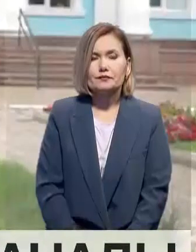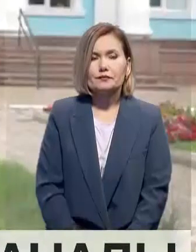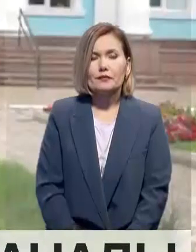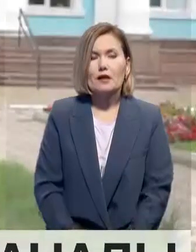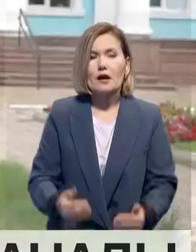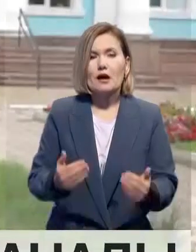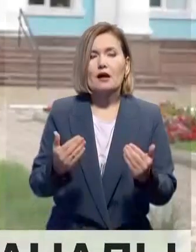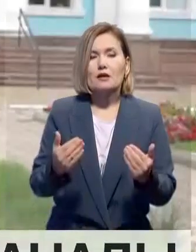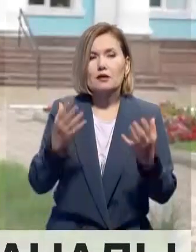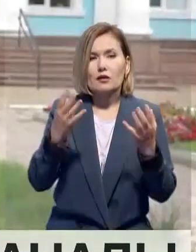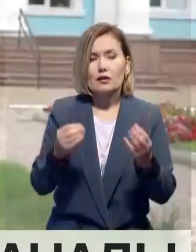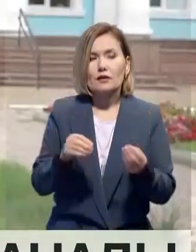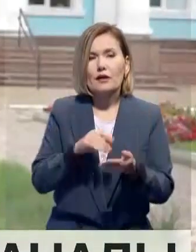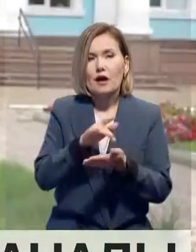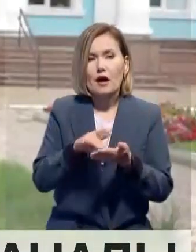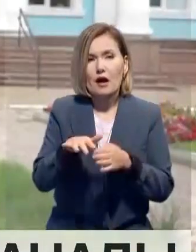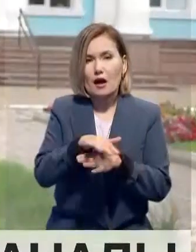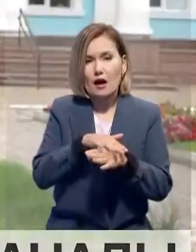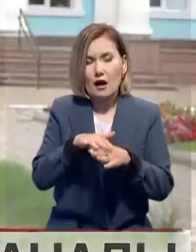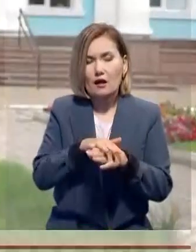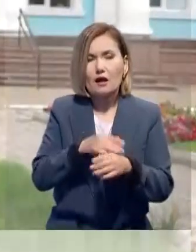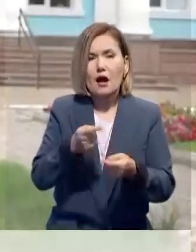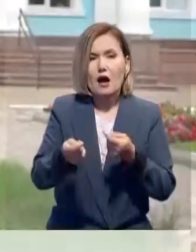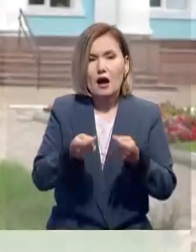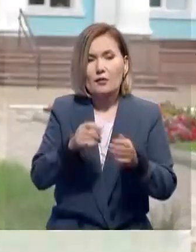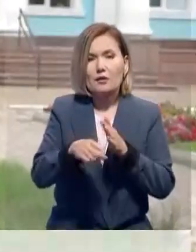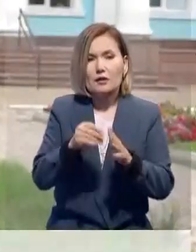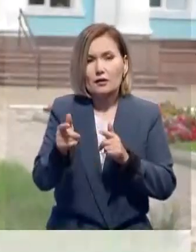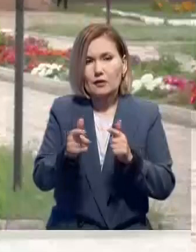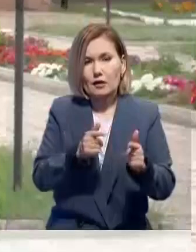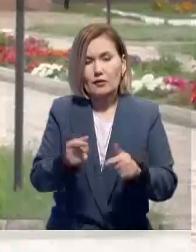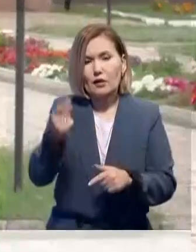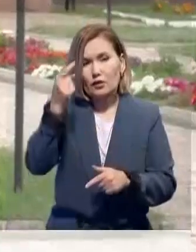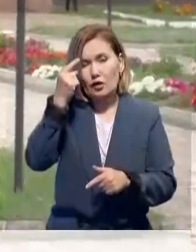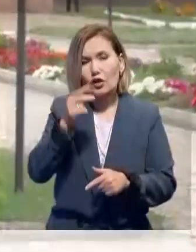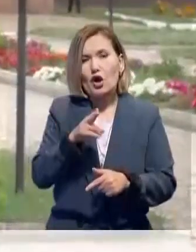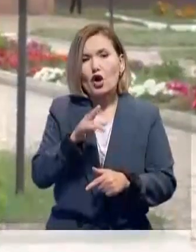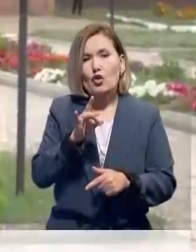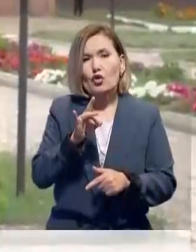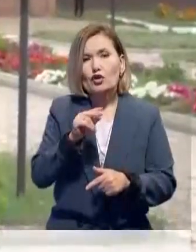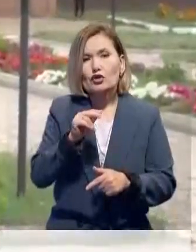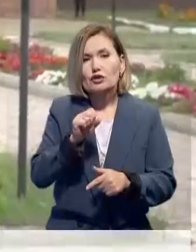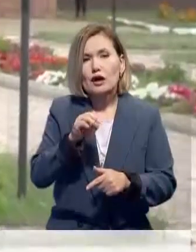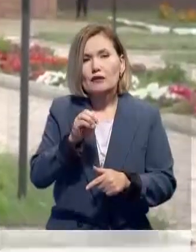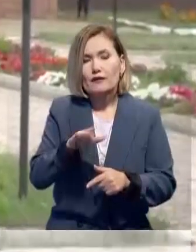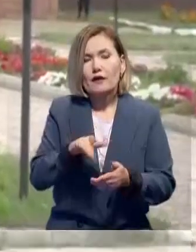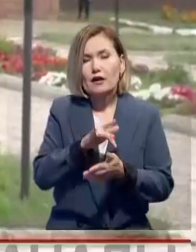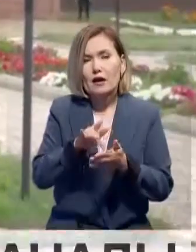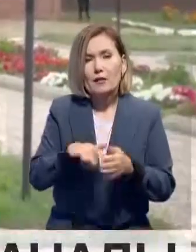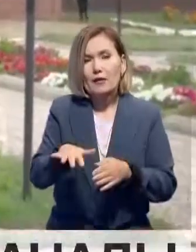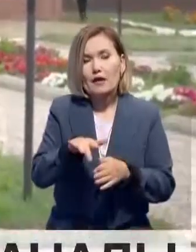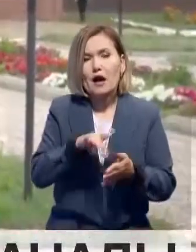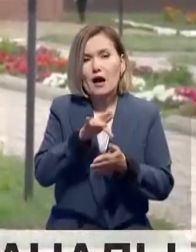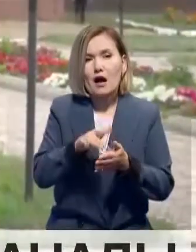Қазір халық әкімді сайлауға енді әбден дайын деп санаймын. Курчатов қаласының аумағында